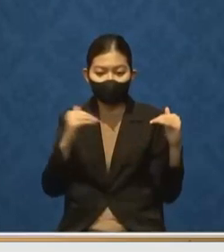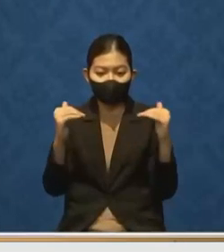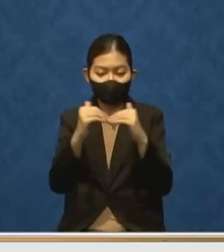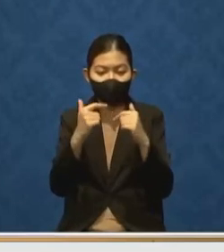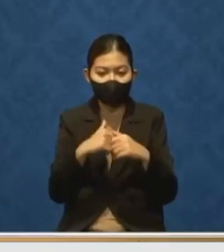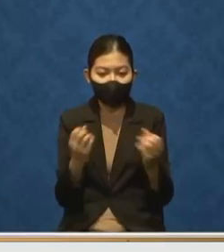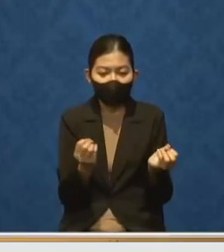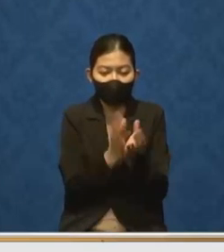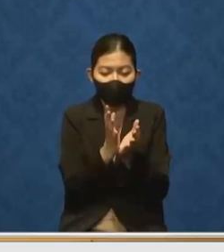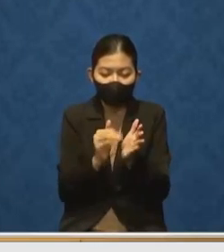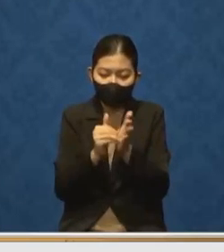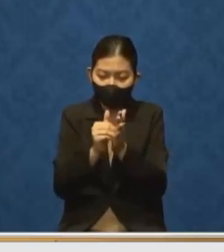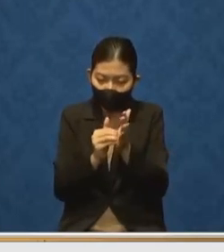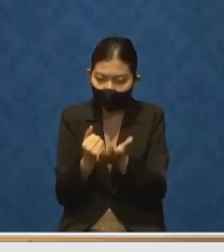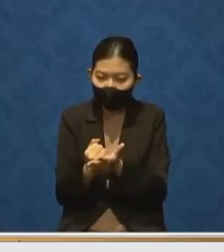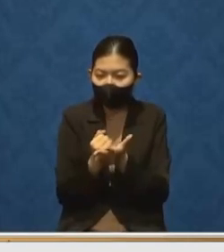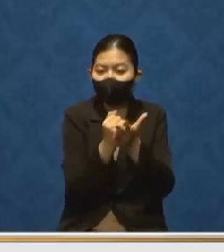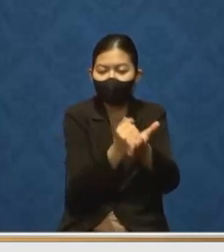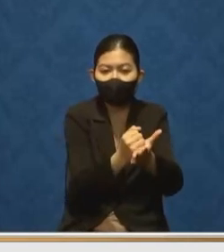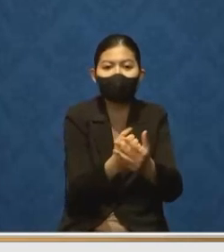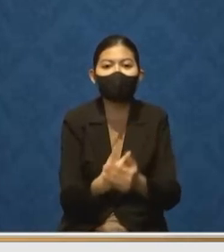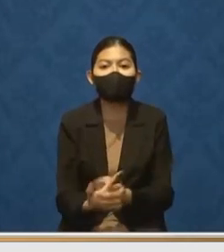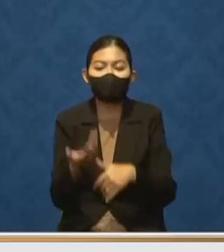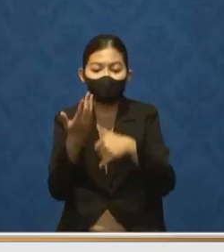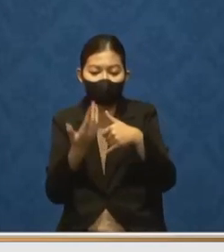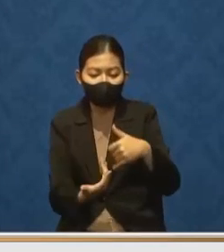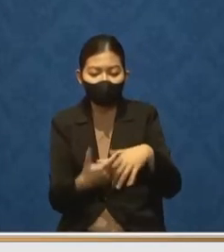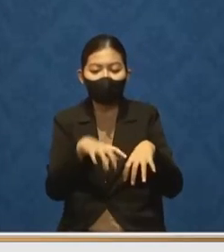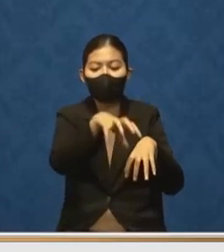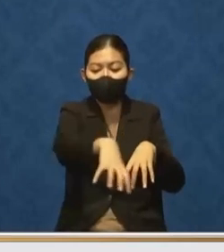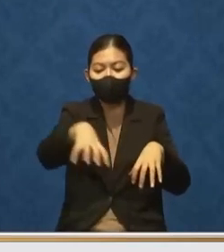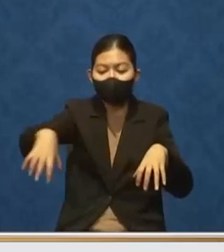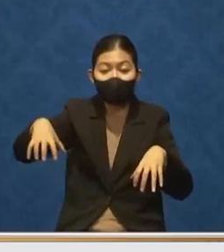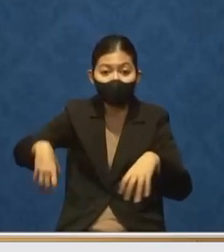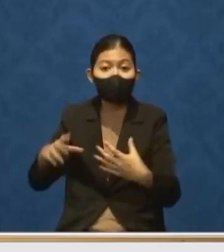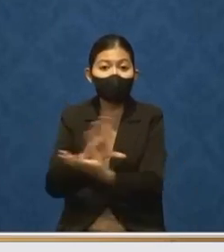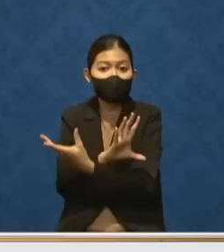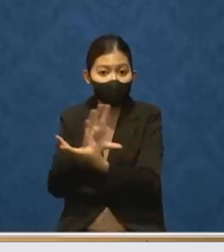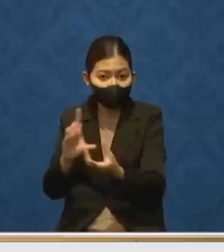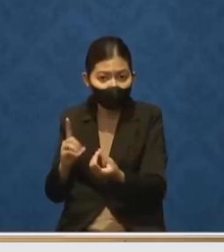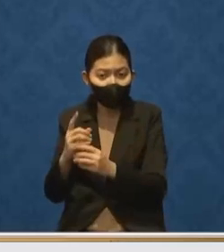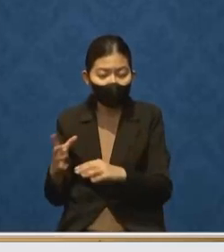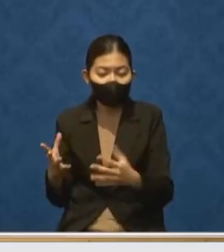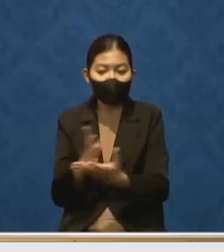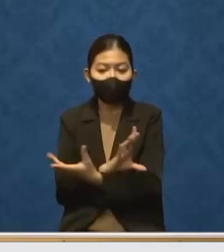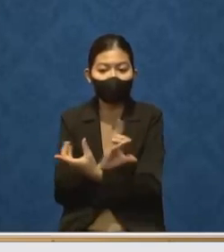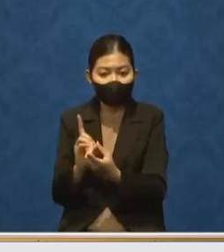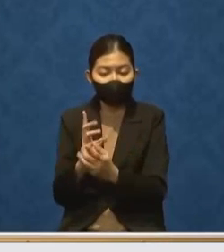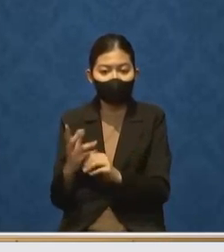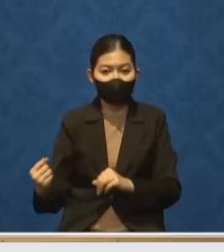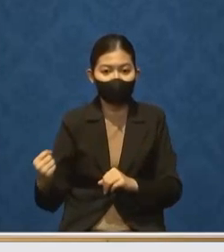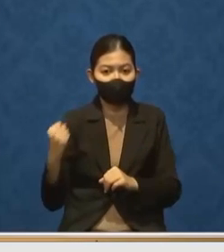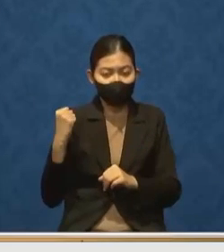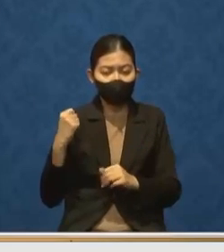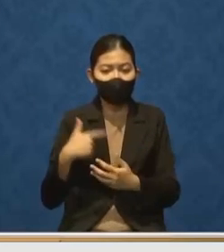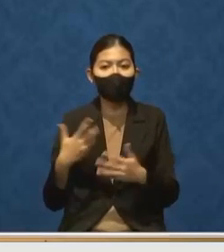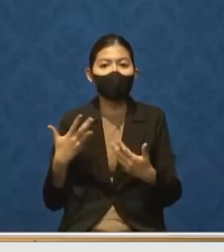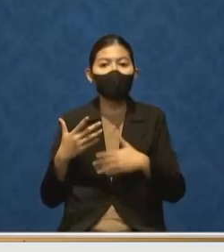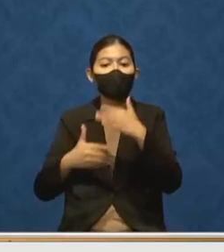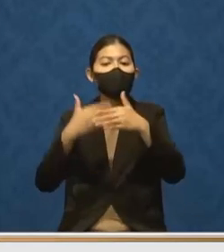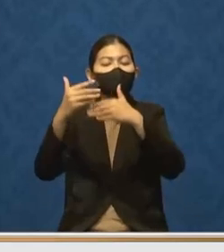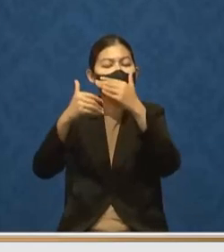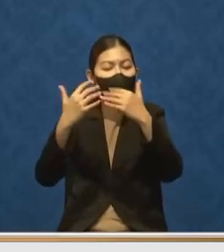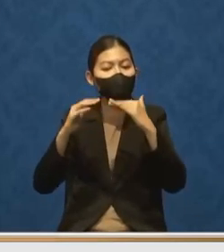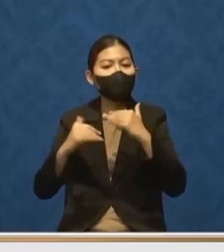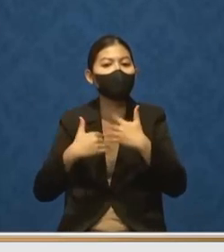ลกระทบการพัฒนาศักยภาพตามพื้นที่การพัฒนาสังคมพหุวัฒนธรรมที่เข้มแข็งและเสริมสร้างการมีส่วนร่วมของทุกภาคส่ว